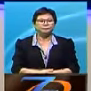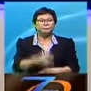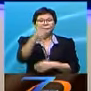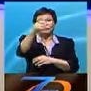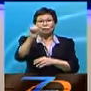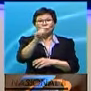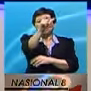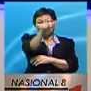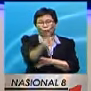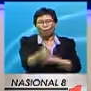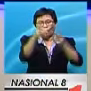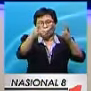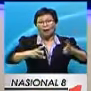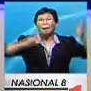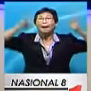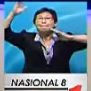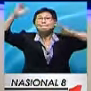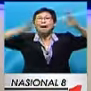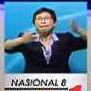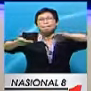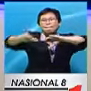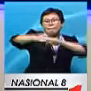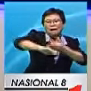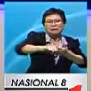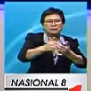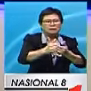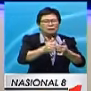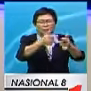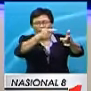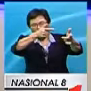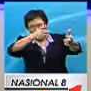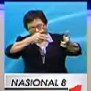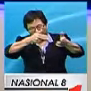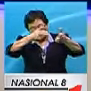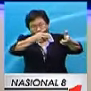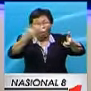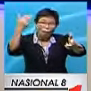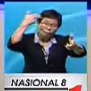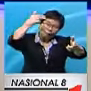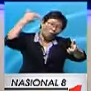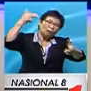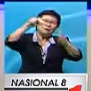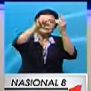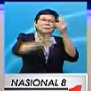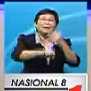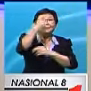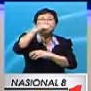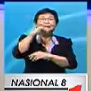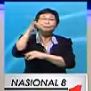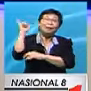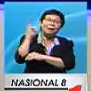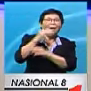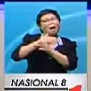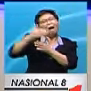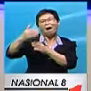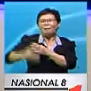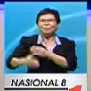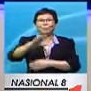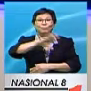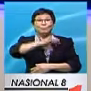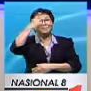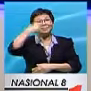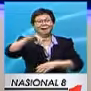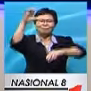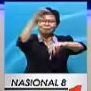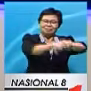Kes seorang lelaki warga tempatan yang maut dengan kesan tembakan di bahagian kepala di selatan Thailand kemarin selesai selepas polis